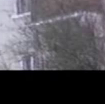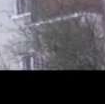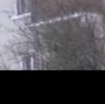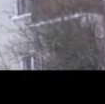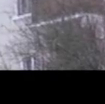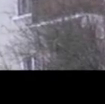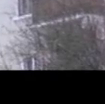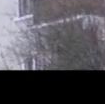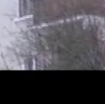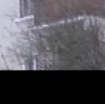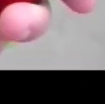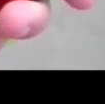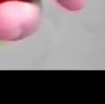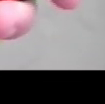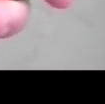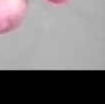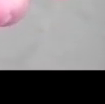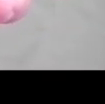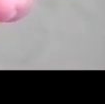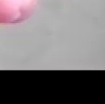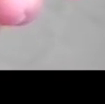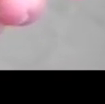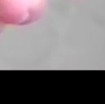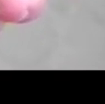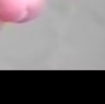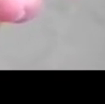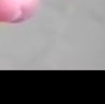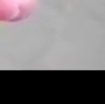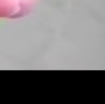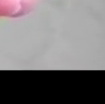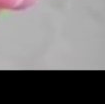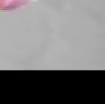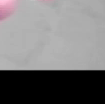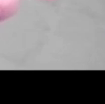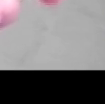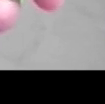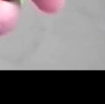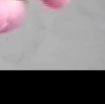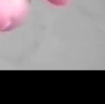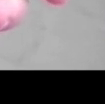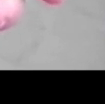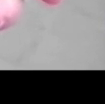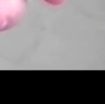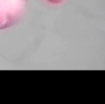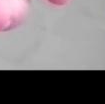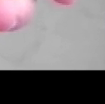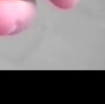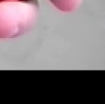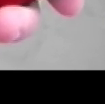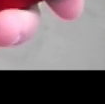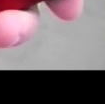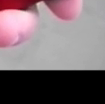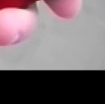є вона у списку виборців. Для початку потрібно зайти на сайт drv.gov.ua, вибрати кабінет